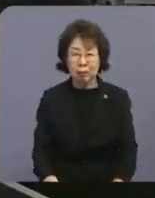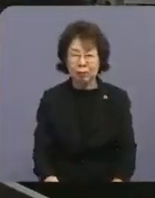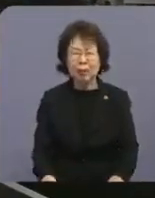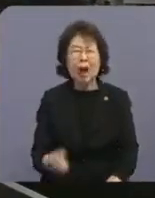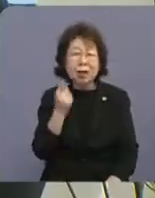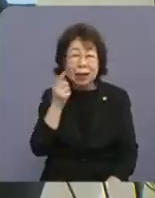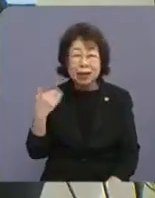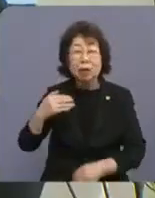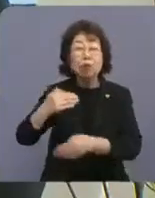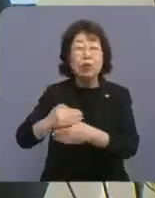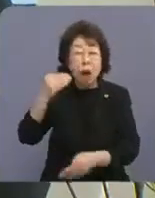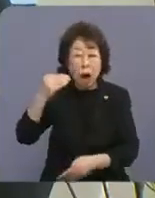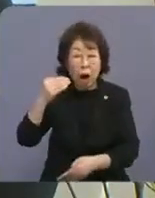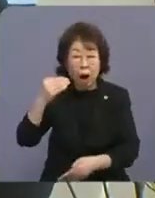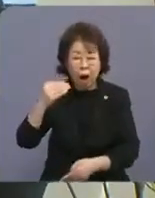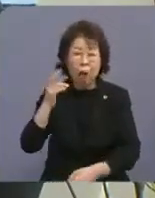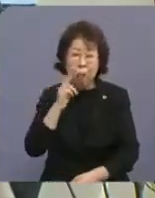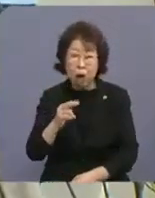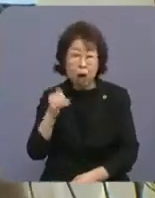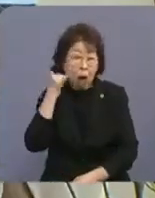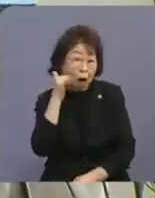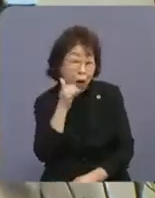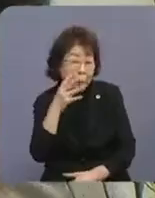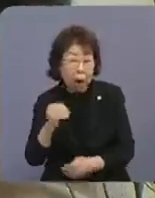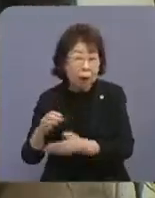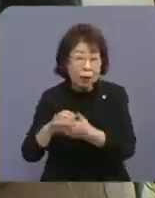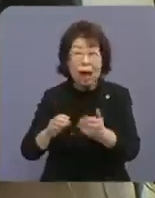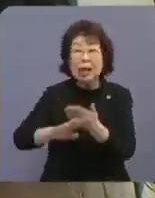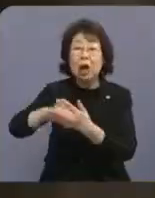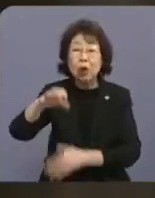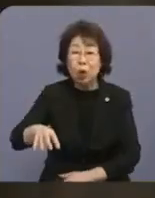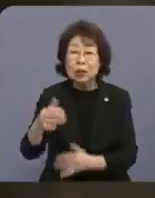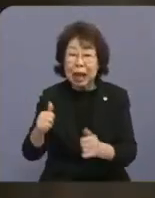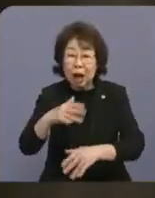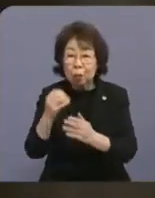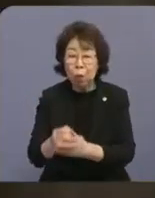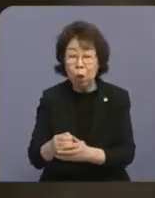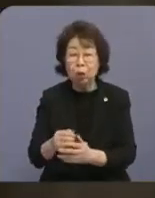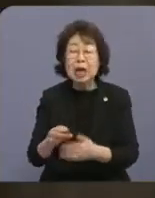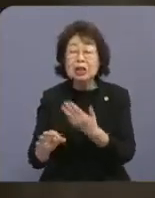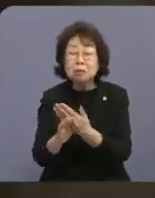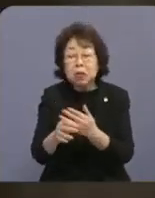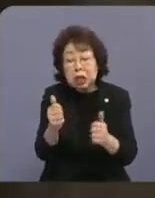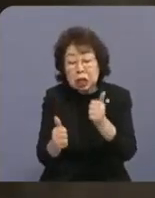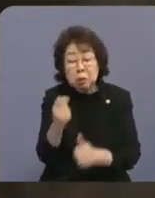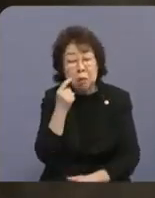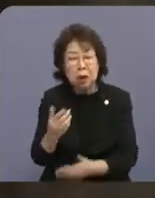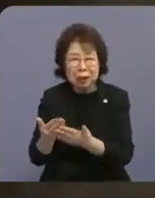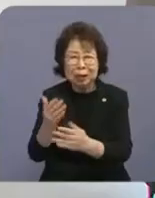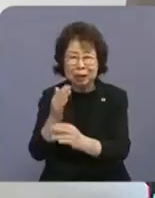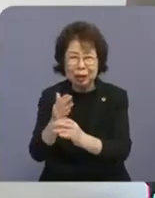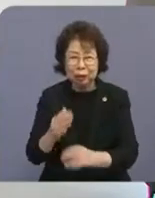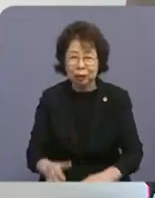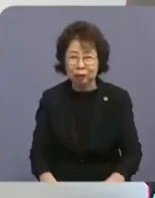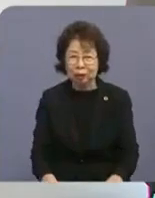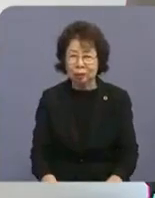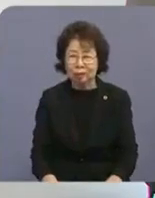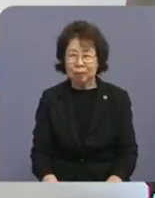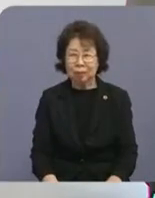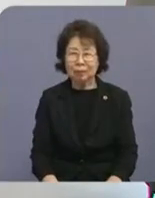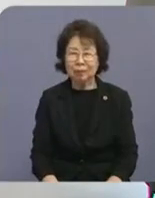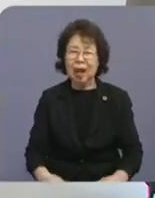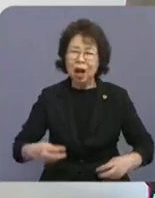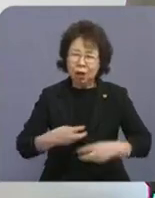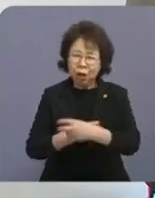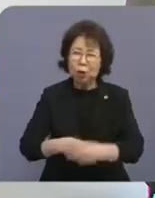지난달 문을 연 뒤 문의가 잇따르자 다른 지역 업체 임직원을 대상으로 시범 실시에 들어갔습니다. 교통적으로도